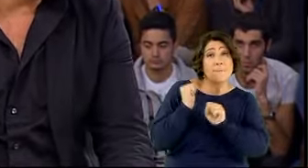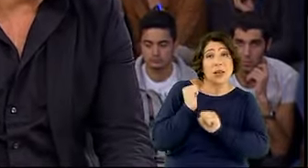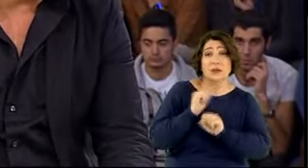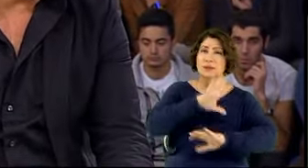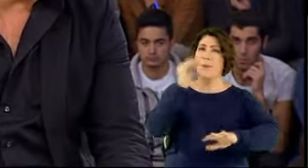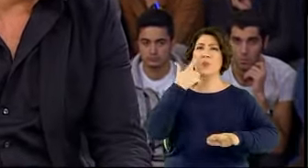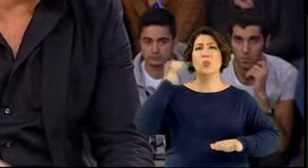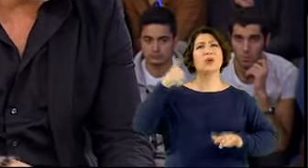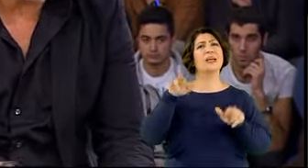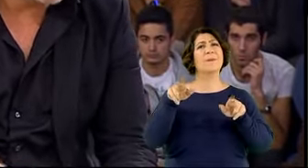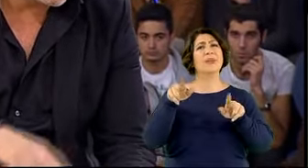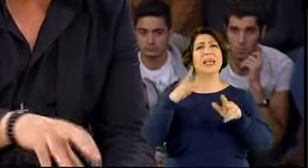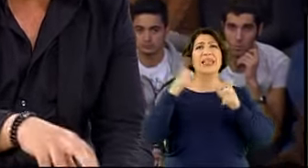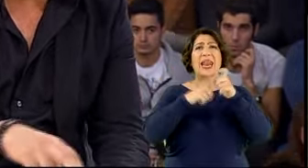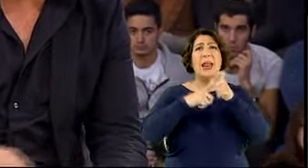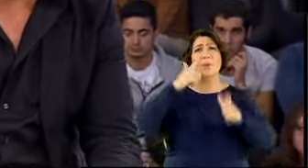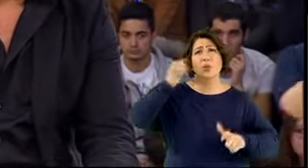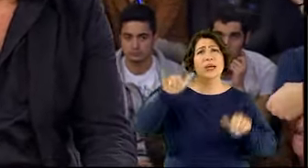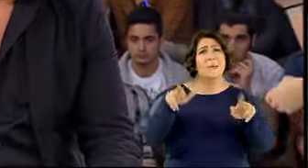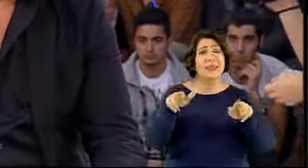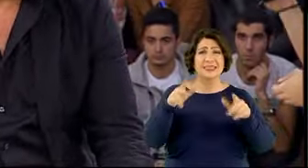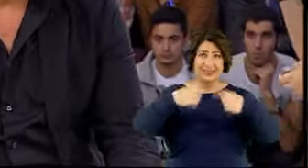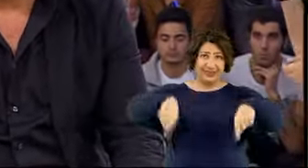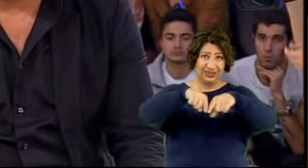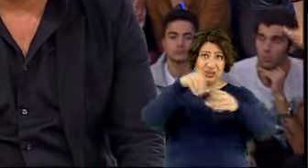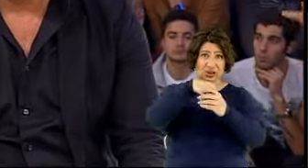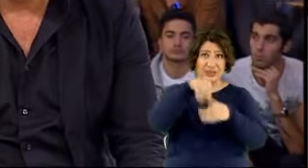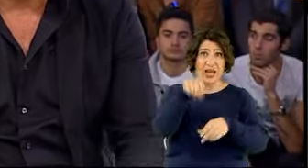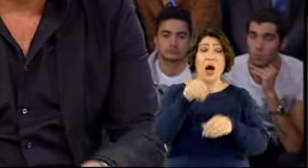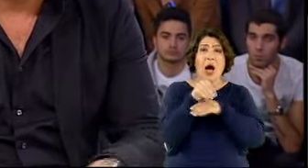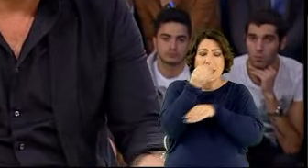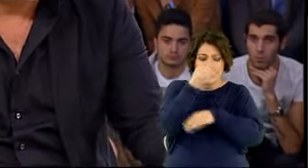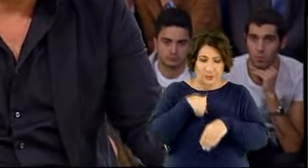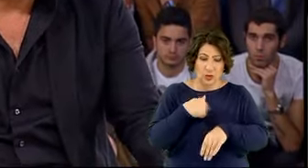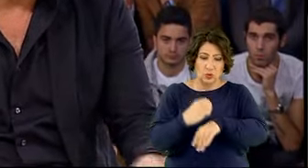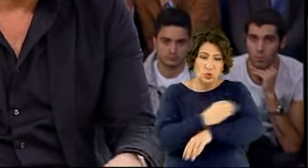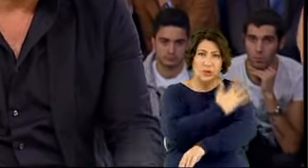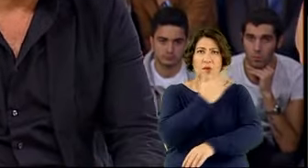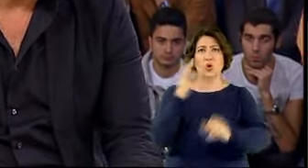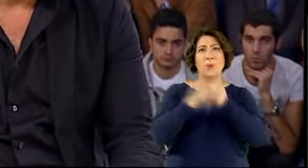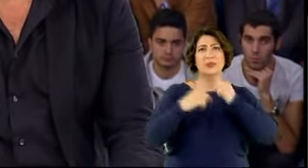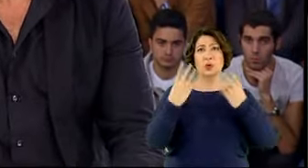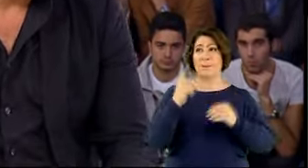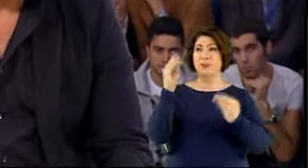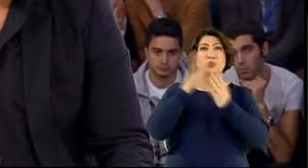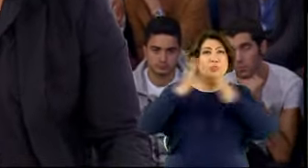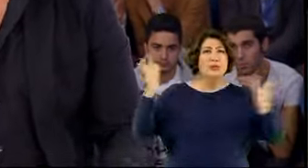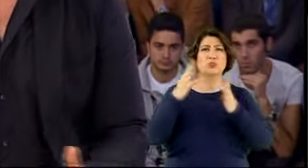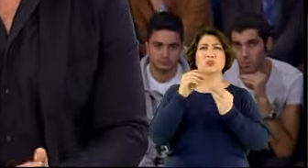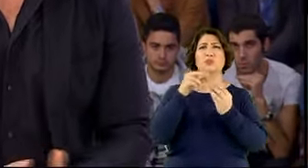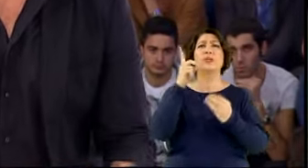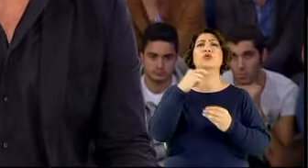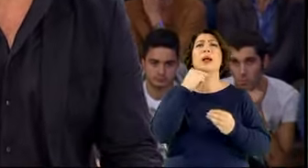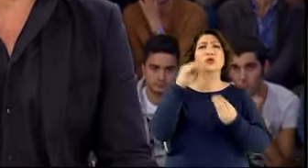Tamamen müdürlük yani. Hani genel müdürlük gibi sette ve hayatımdan yani duygusal komünist bir adam olarak. Bir numaralı suçlu. Aynen öyle. Yani bir